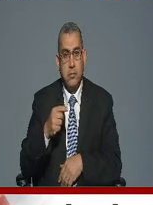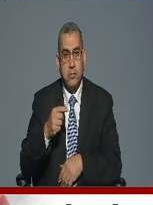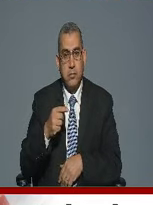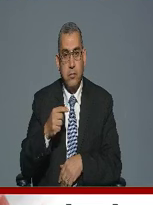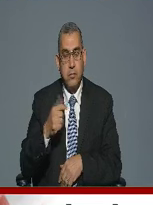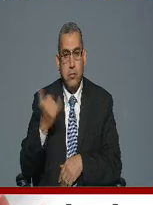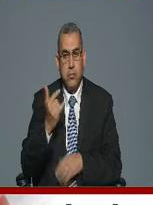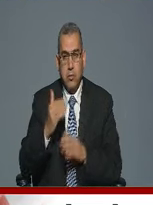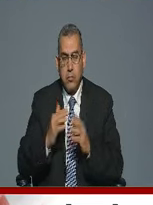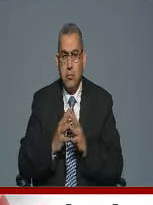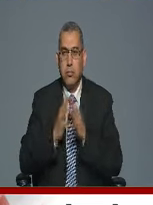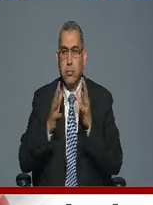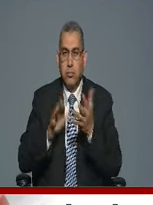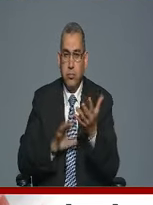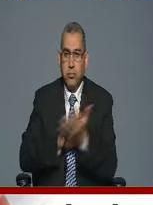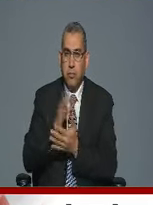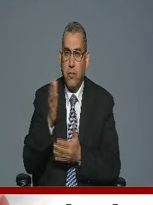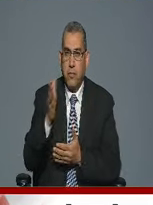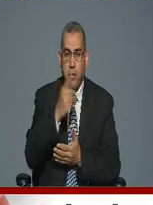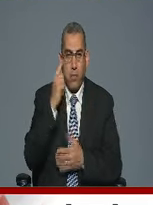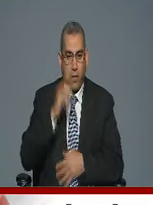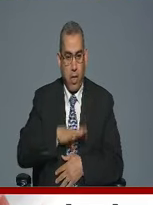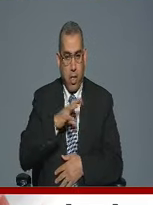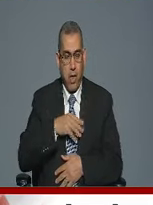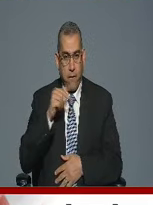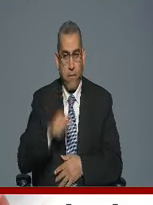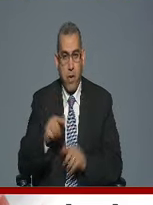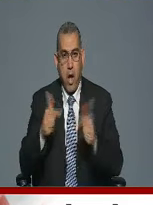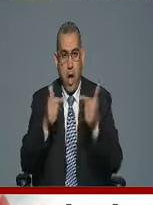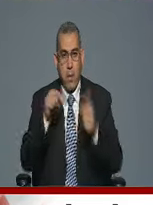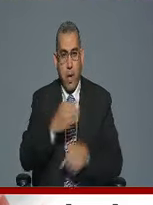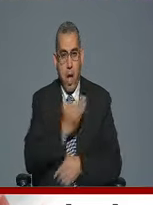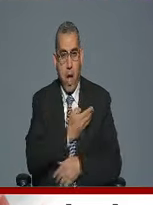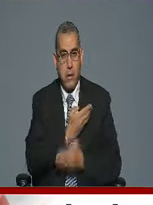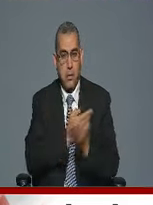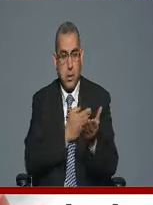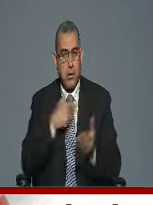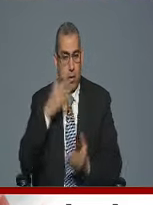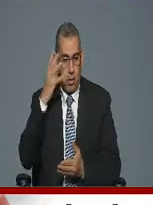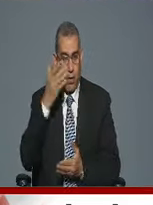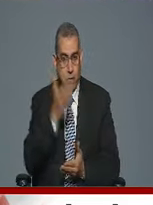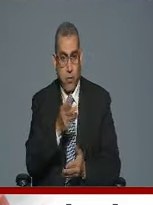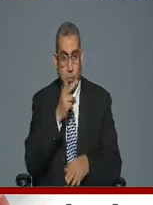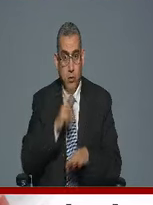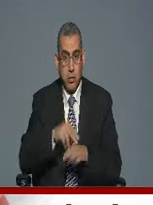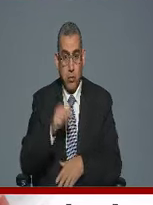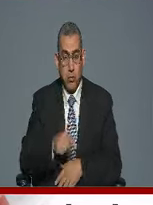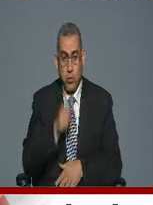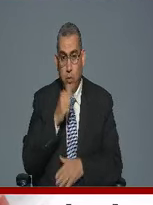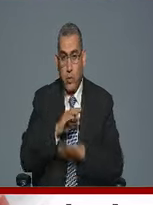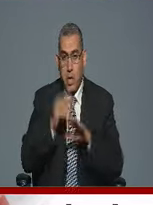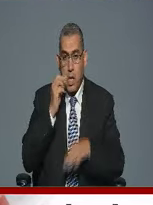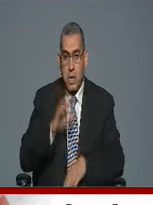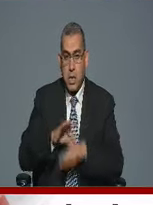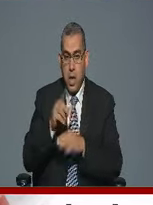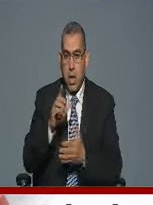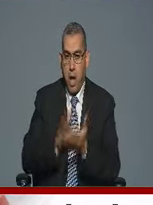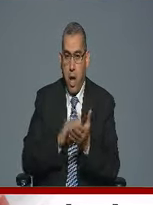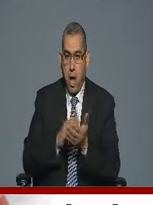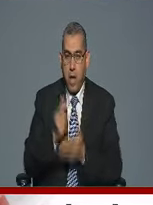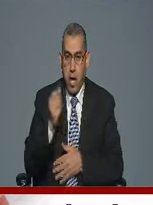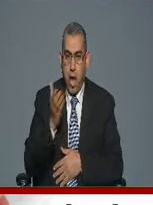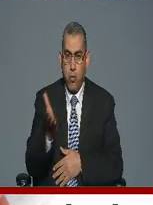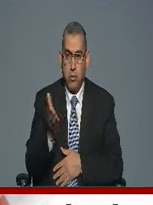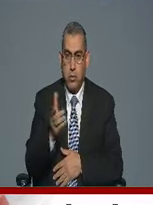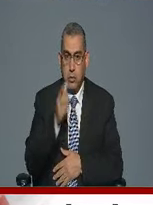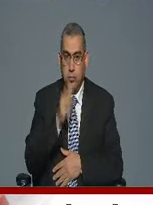يمتلئ بالأزمات. نحن قلقون إزاء الحرب في غزة وكذلك الوضع الإنساني الكارثي،